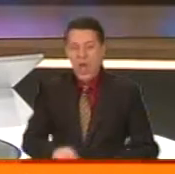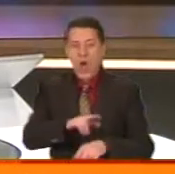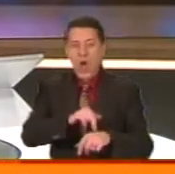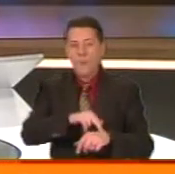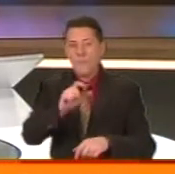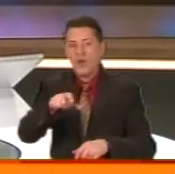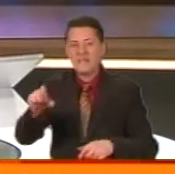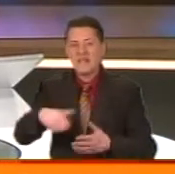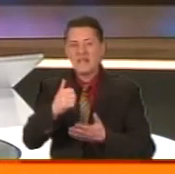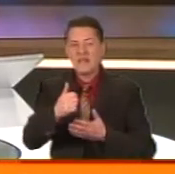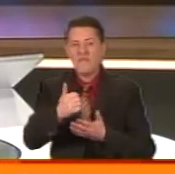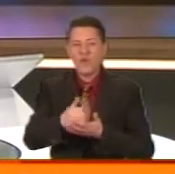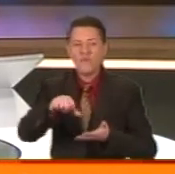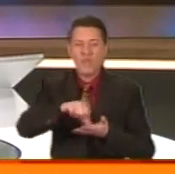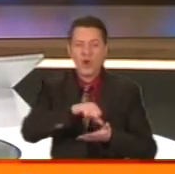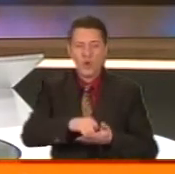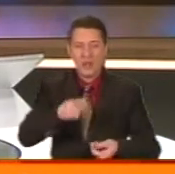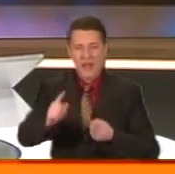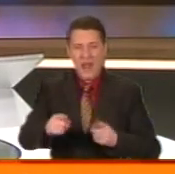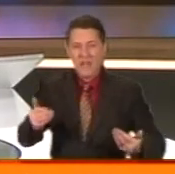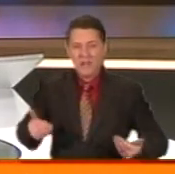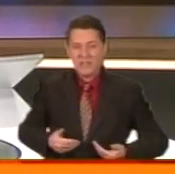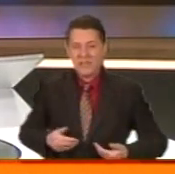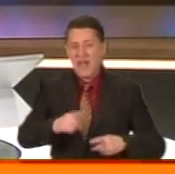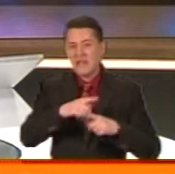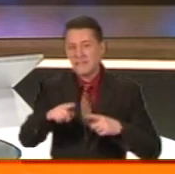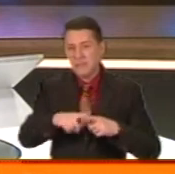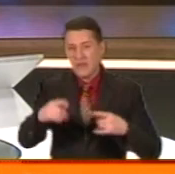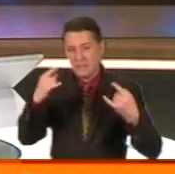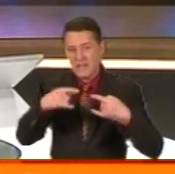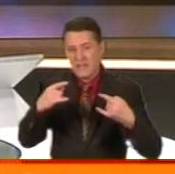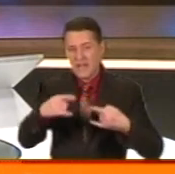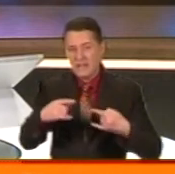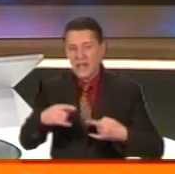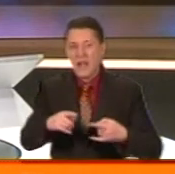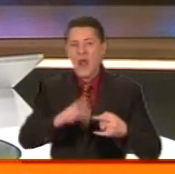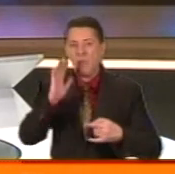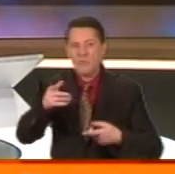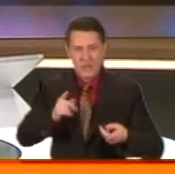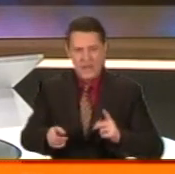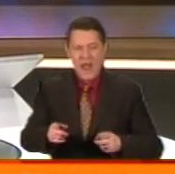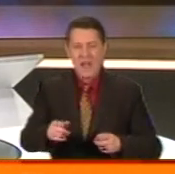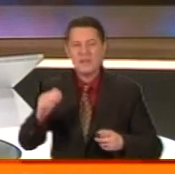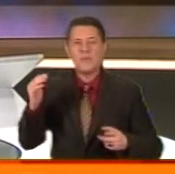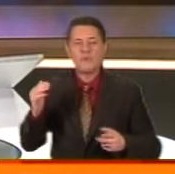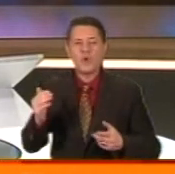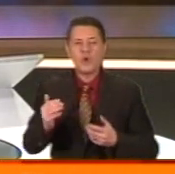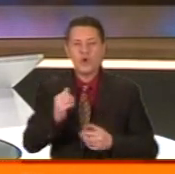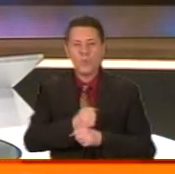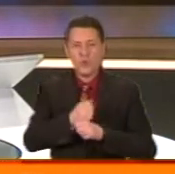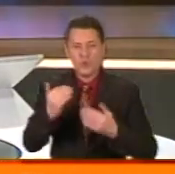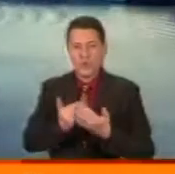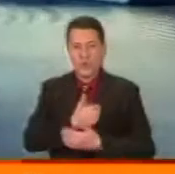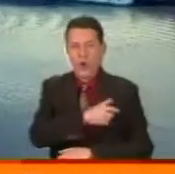Поліціянти в головних ролях. Реальне життя за серіал. Незабаром на телеканалі СІТІВІ стартує реаліті про роботу нової патрульної